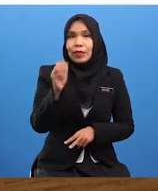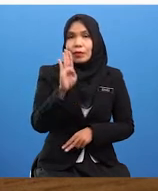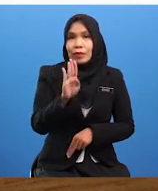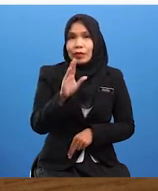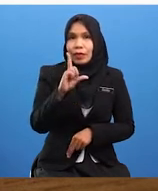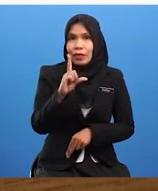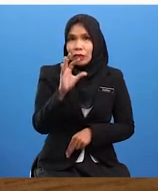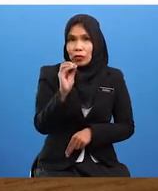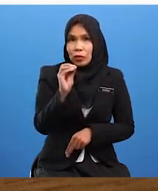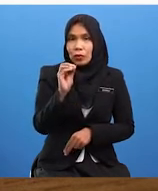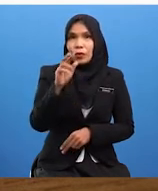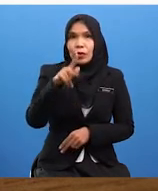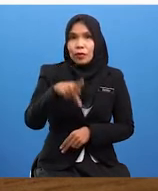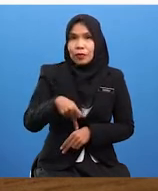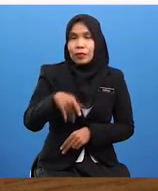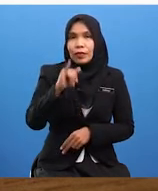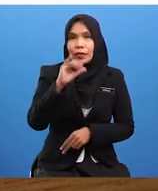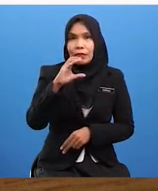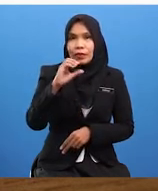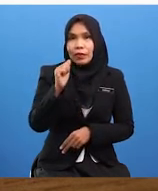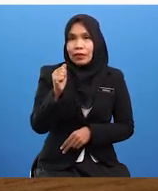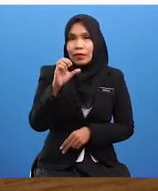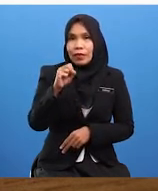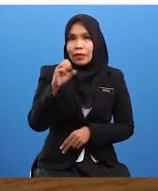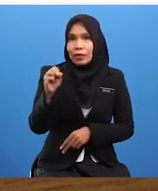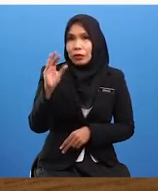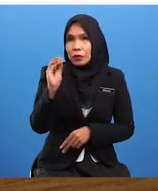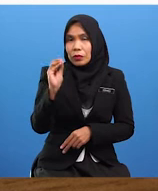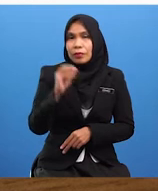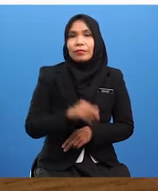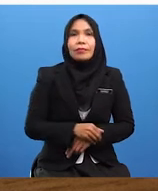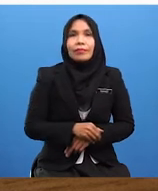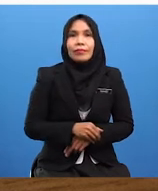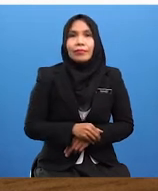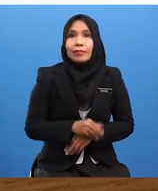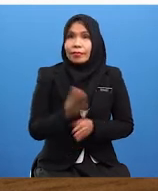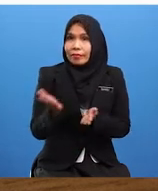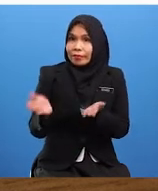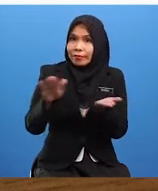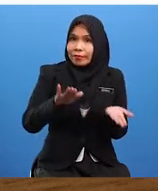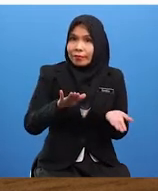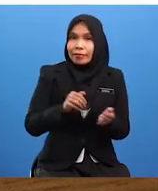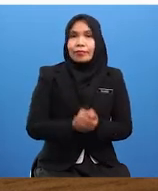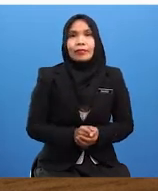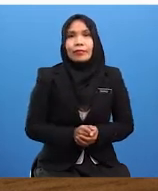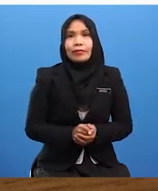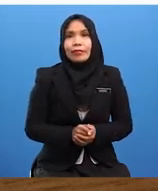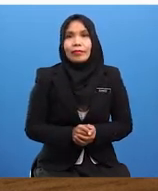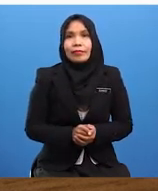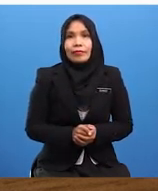Oktober 1881 di Malaga, Spanyol, meninggal dunia pada